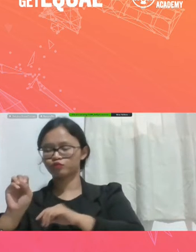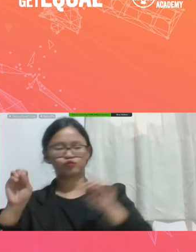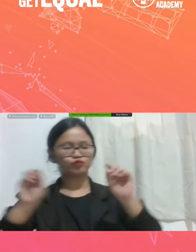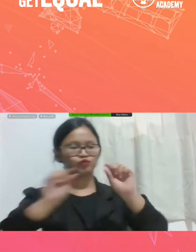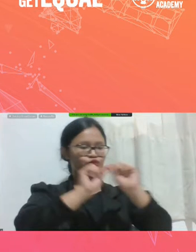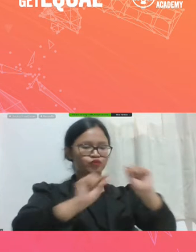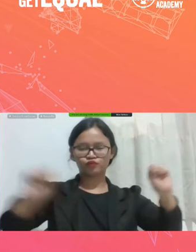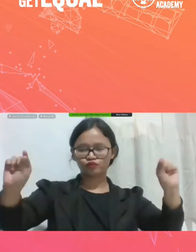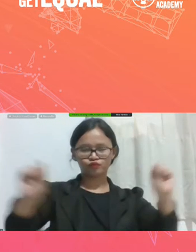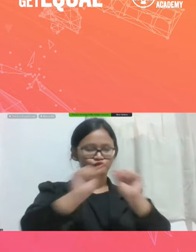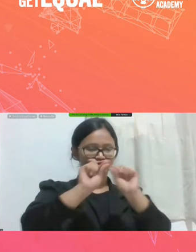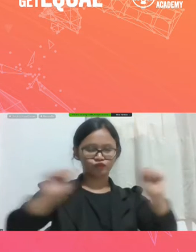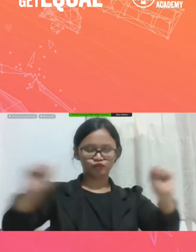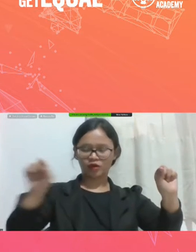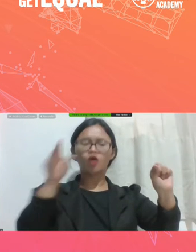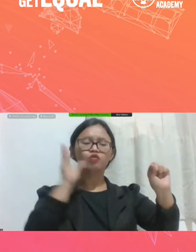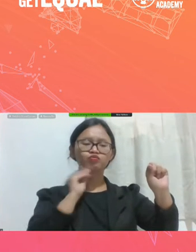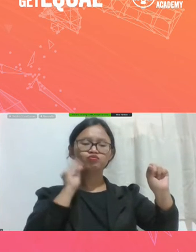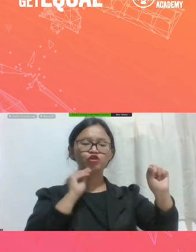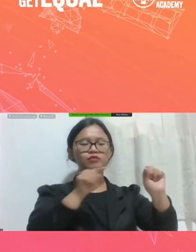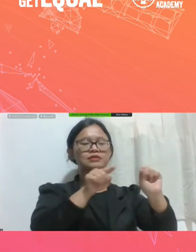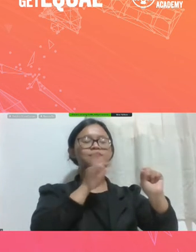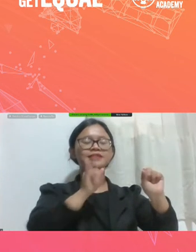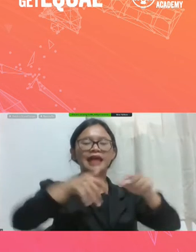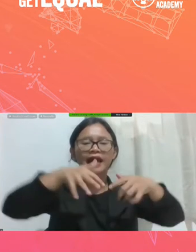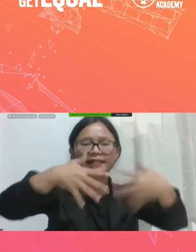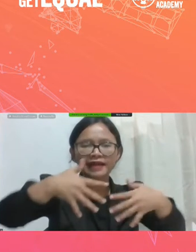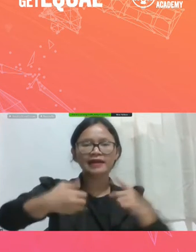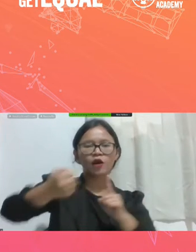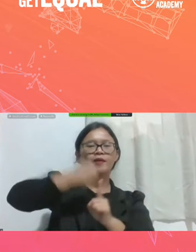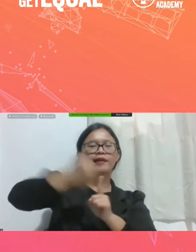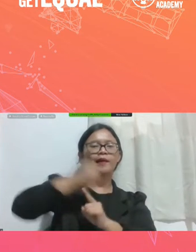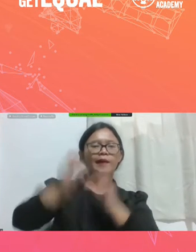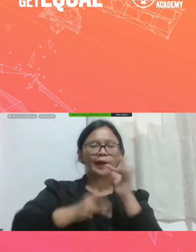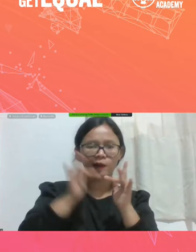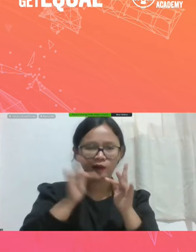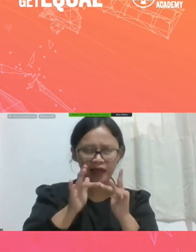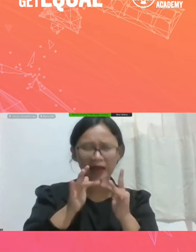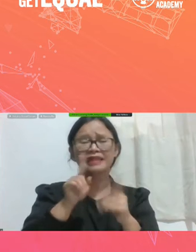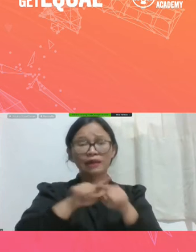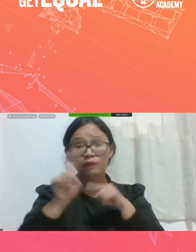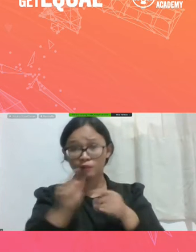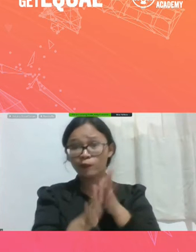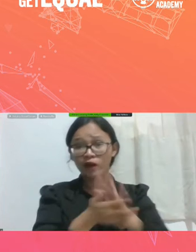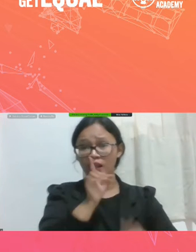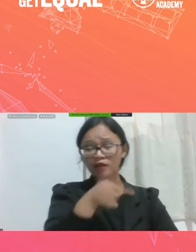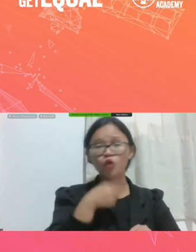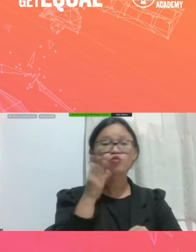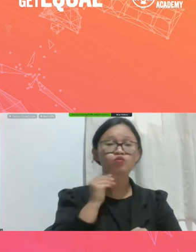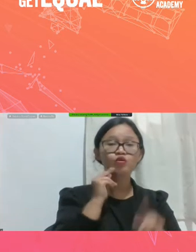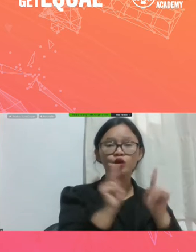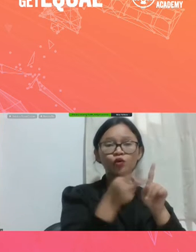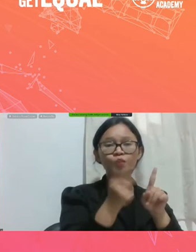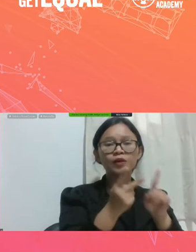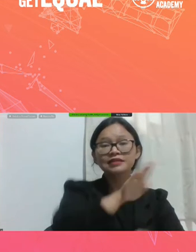sampai 20 itu usia-usia paling rentan. Walaupun begitu ada juga di usia 12 tahun, ini usia masih dini